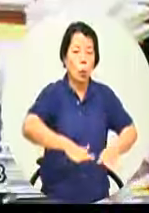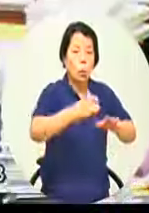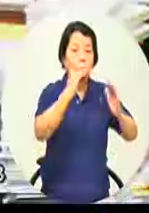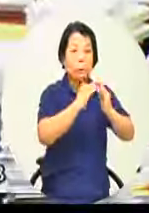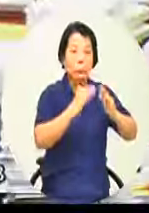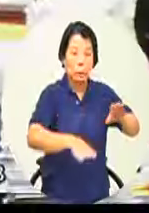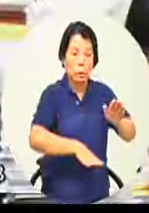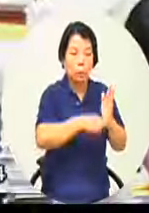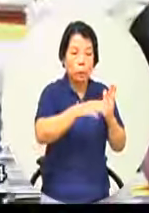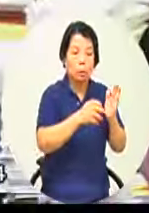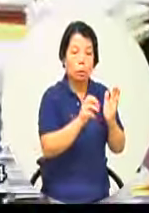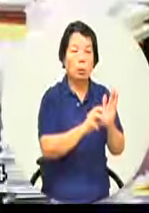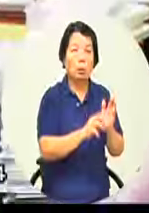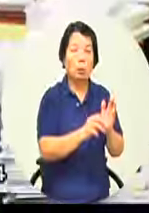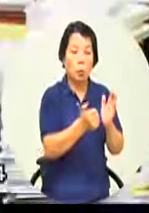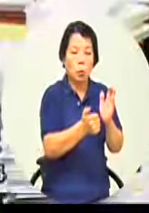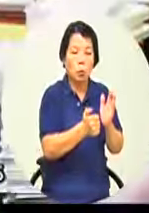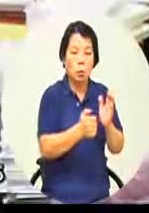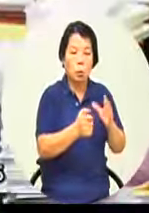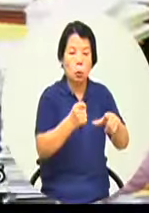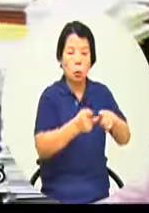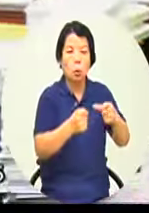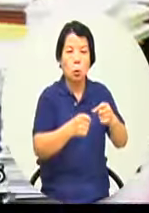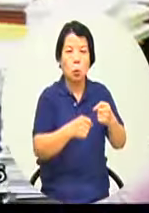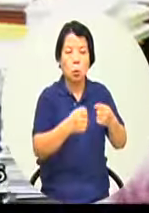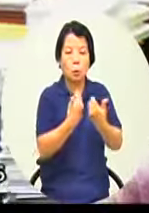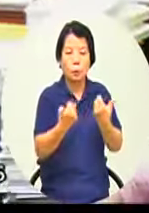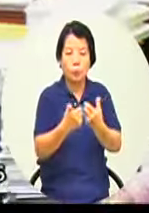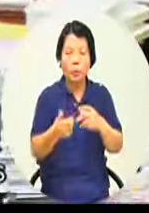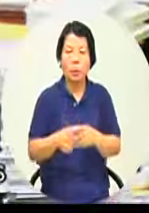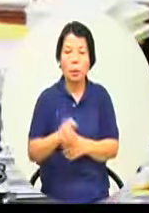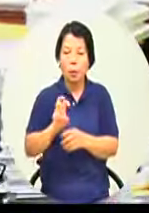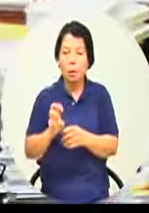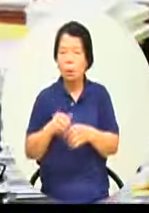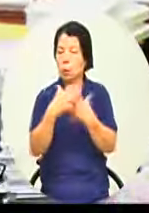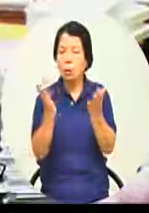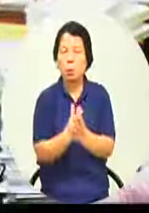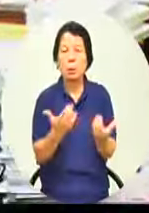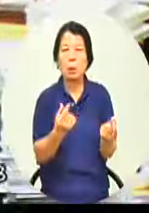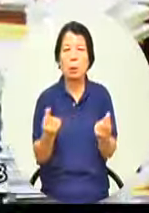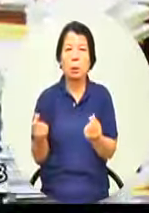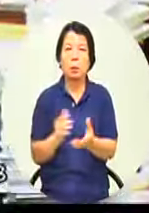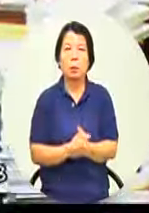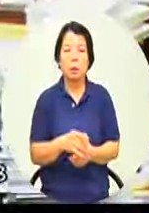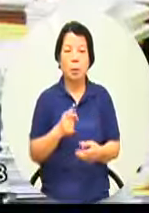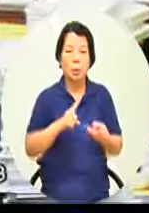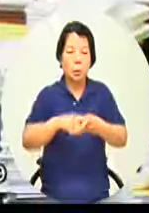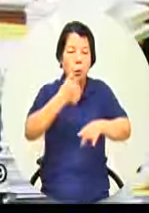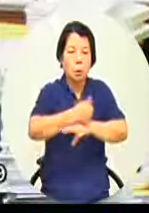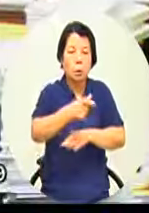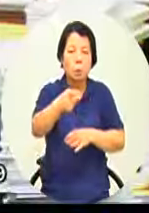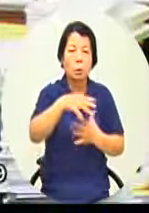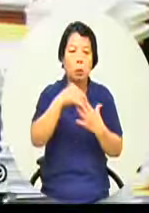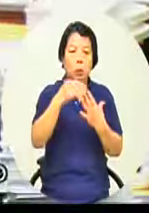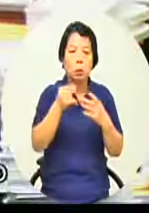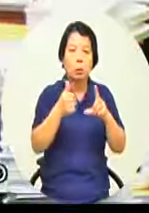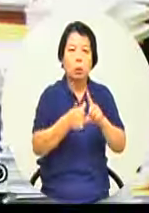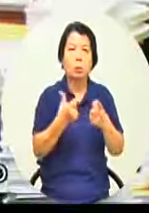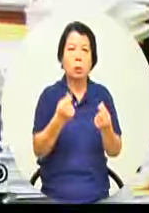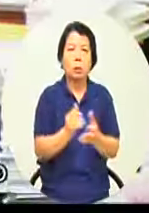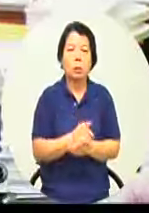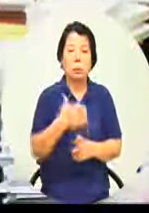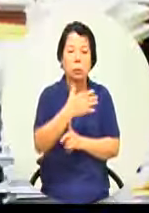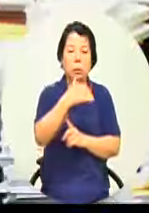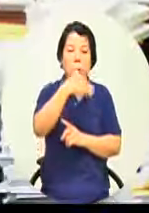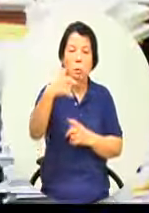家里淹30公分，其实都一样的呢。好，其实这部分我想主席一直看我，我想你的选区旗山这一次也是